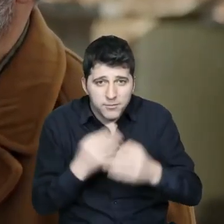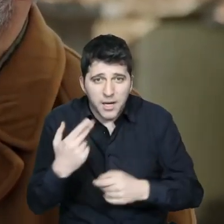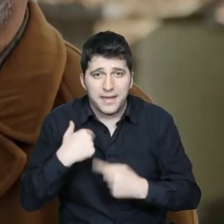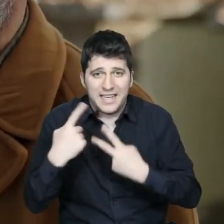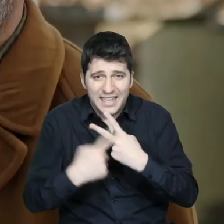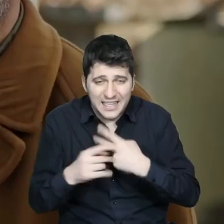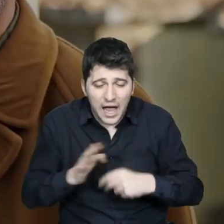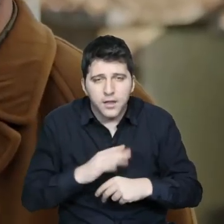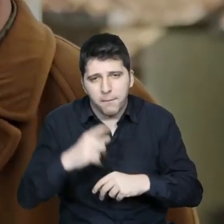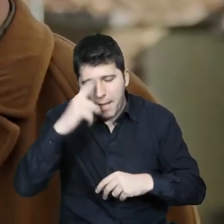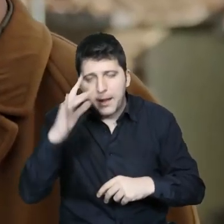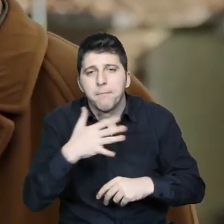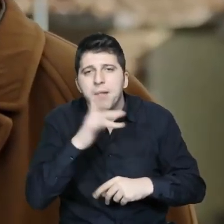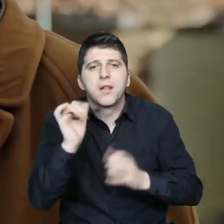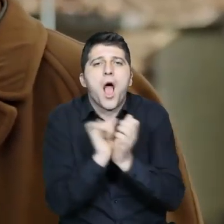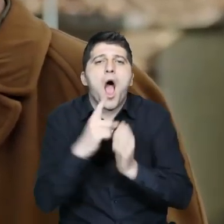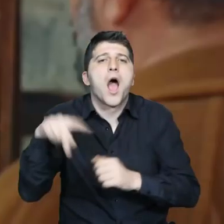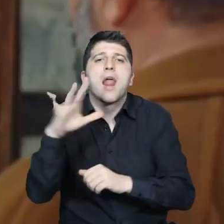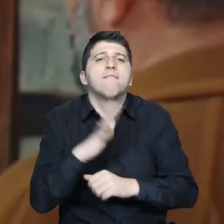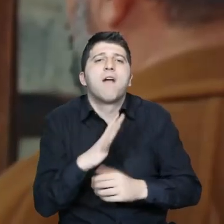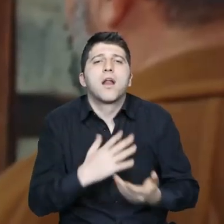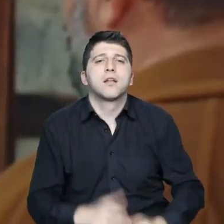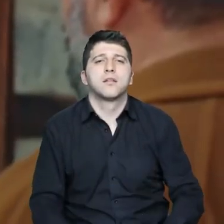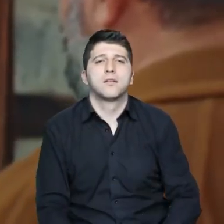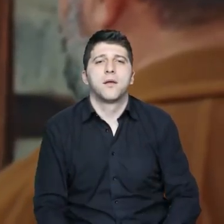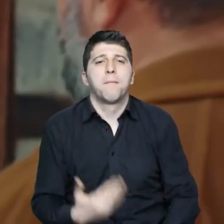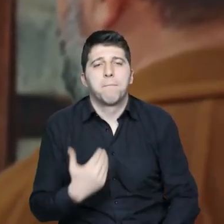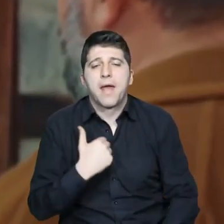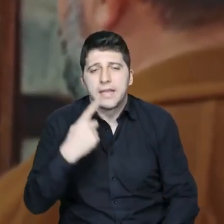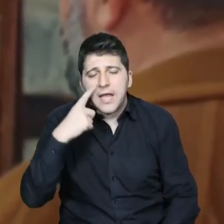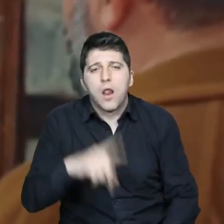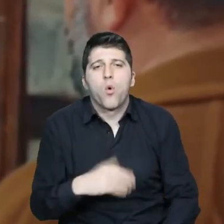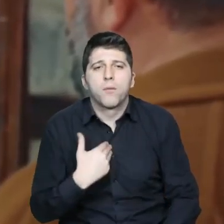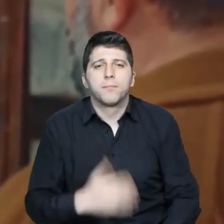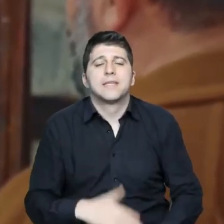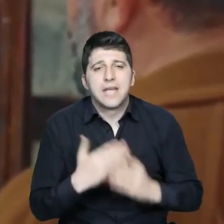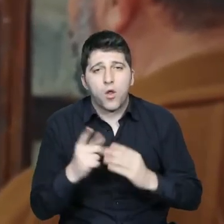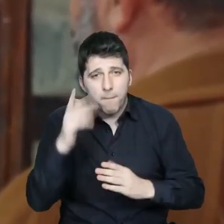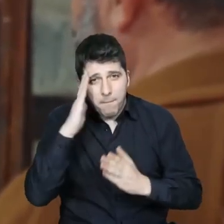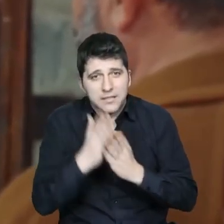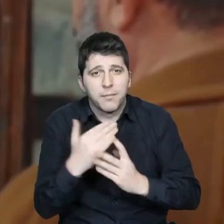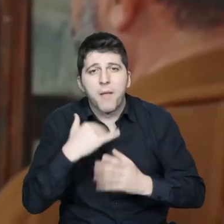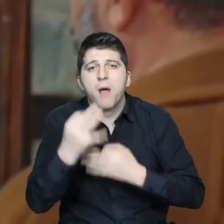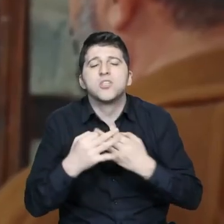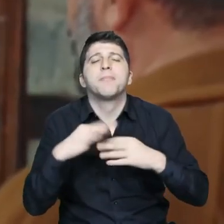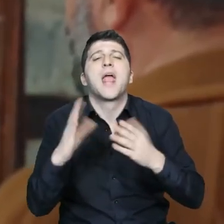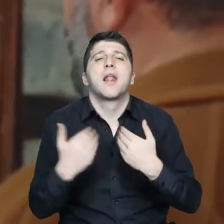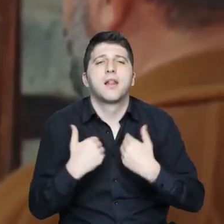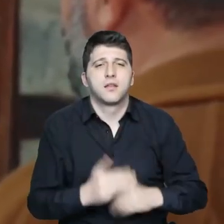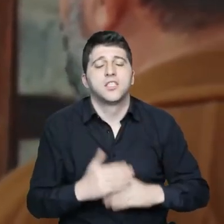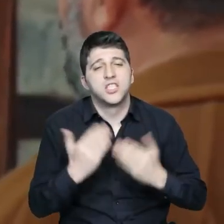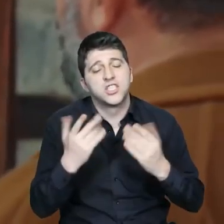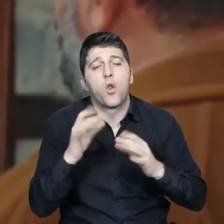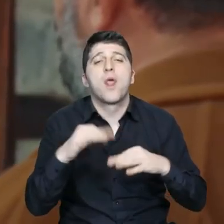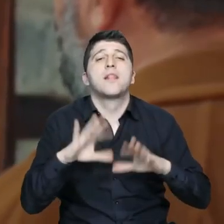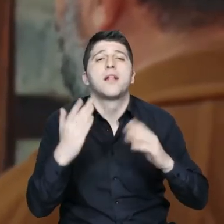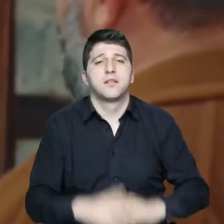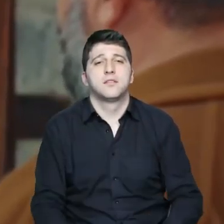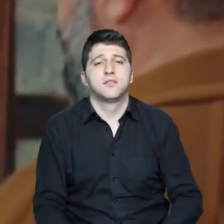yeğenlerim, belki de bilmediğim bir yerde bir ailem var demek. Ben inanıyorum. Yani o mezardaki benim amcam değil. Umarım öyle